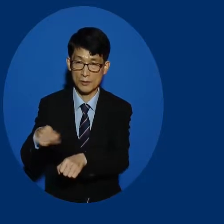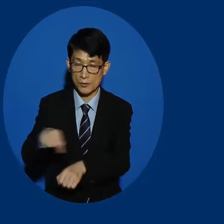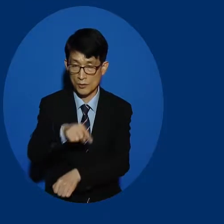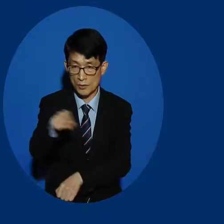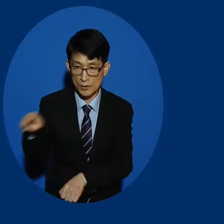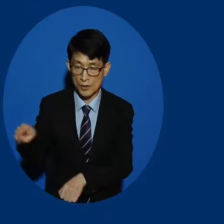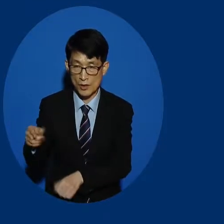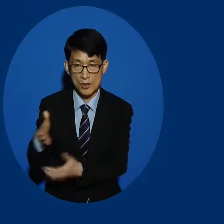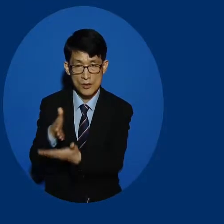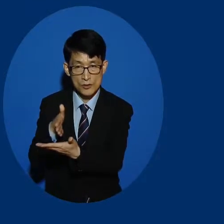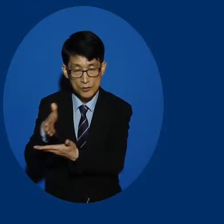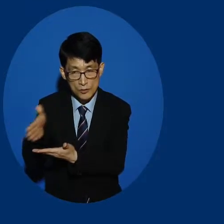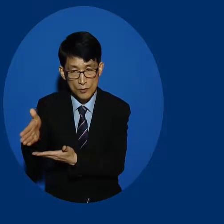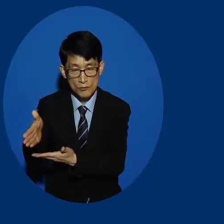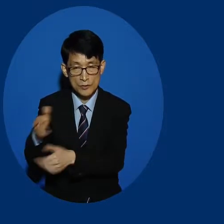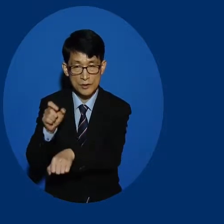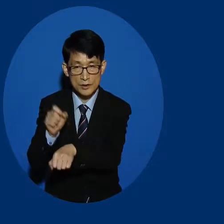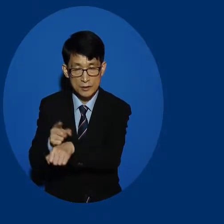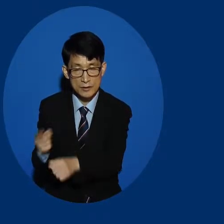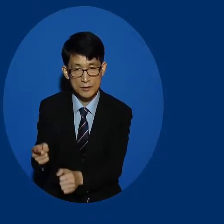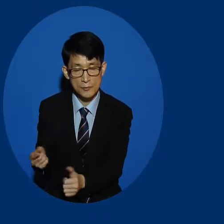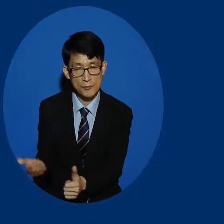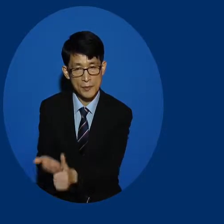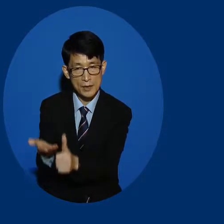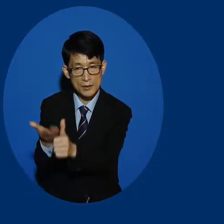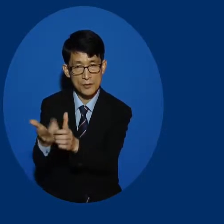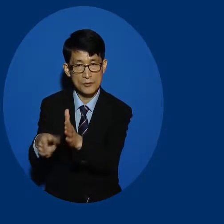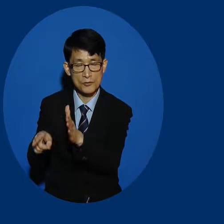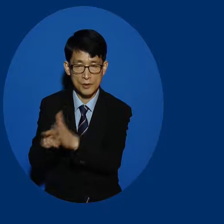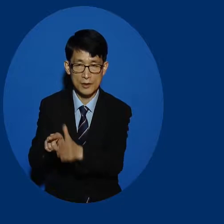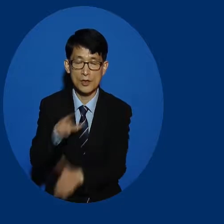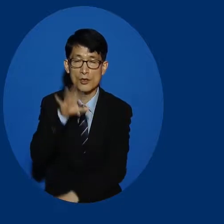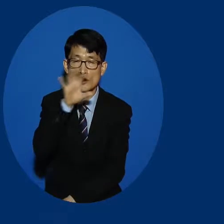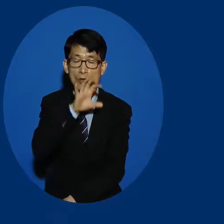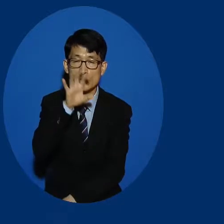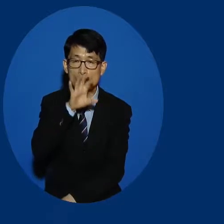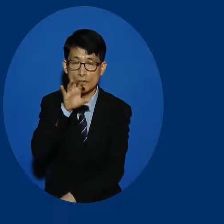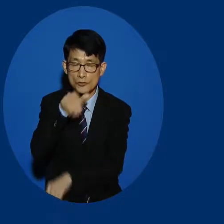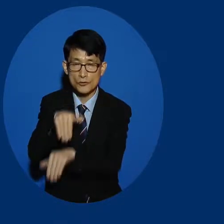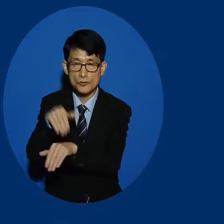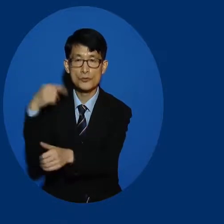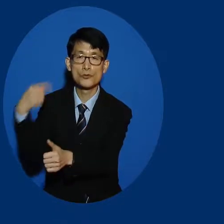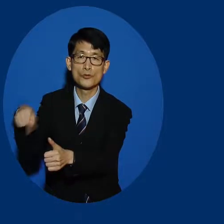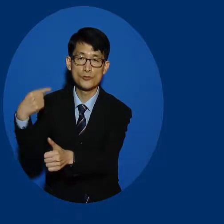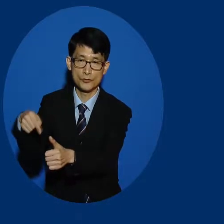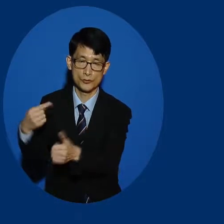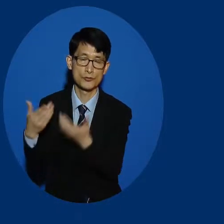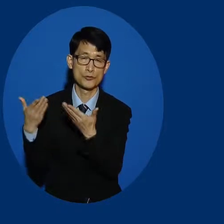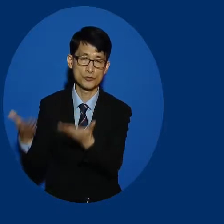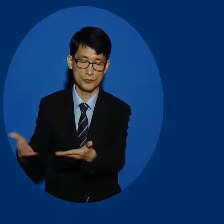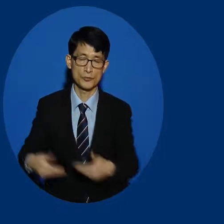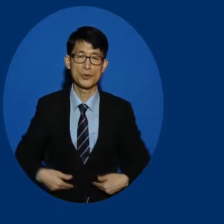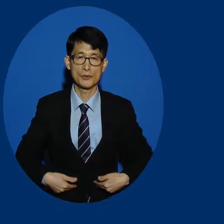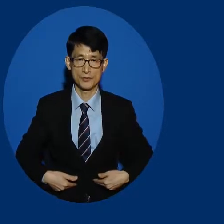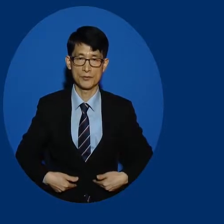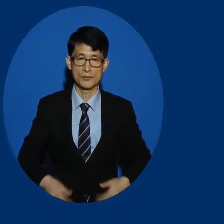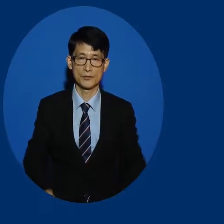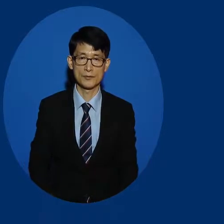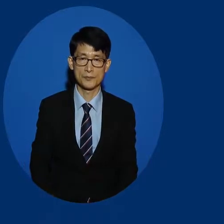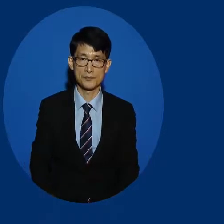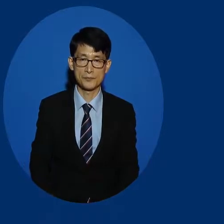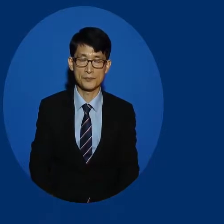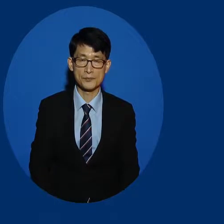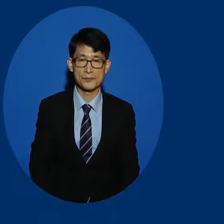교육 전문성을 키우기 위한 다양한 연수 프로그램도 개발하고 또 제공해야 될 것입니다.